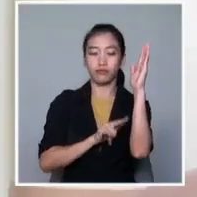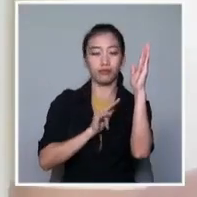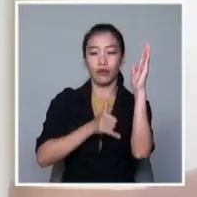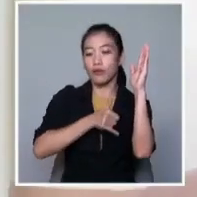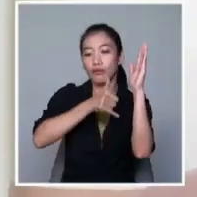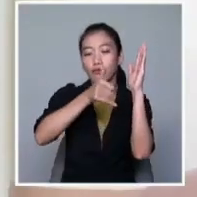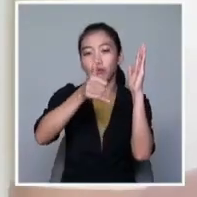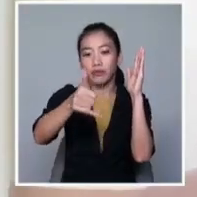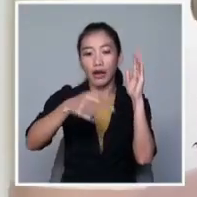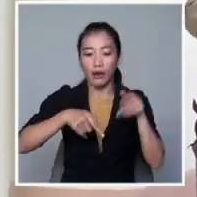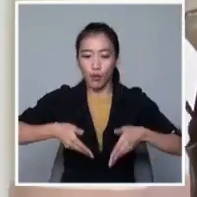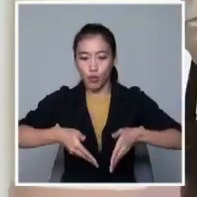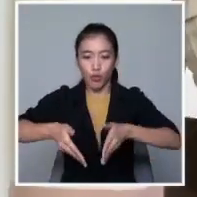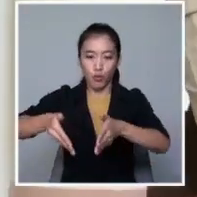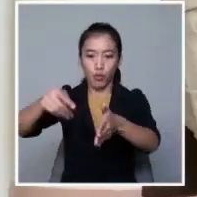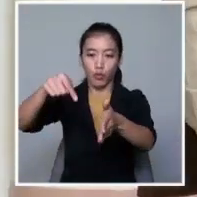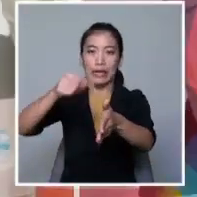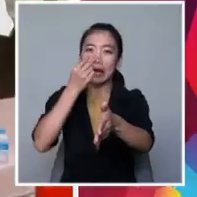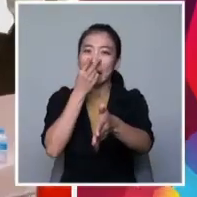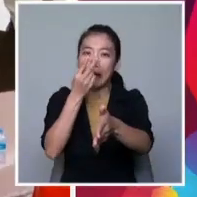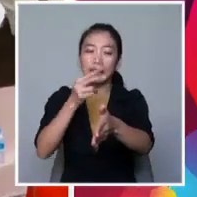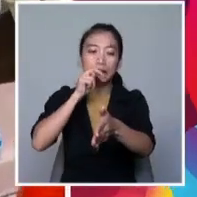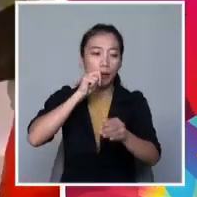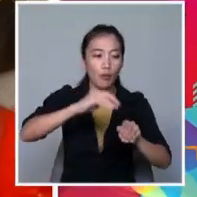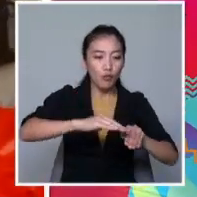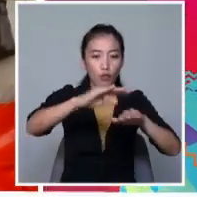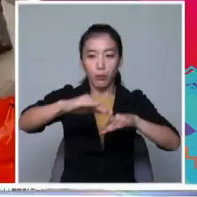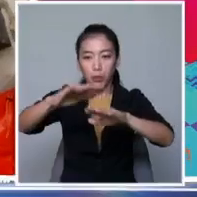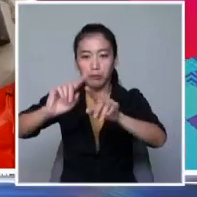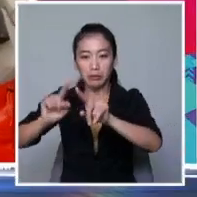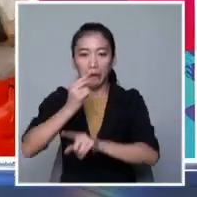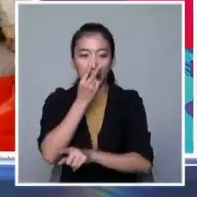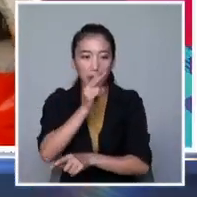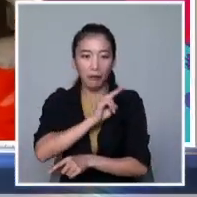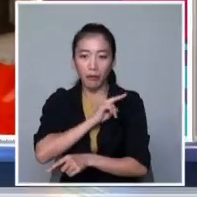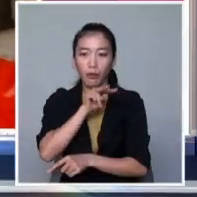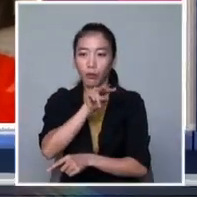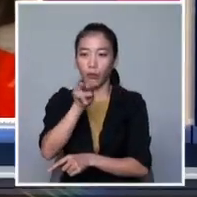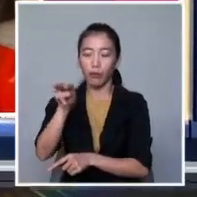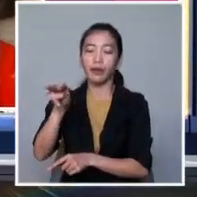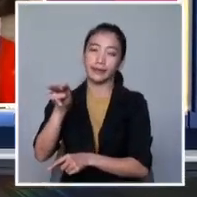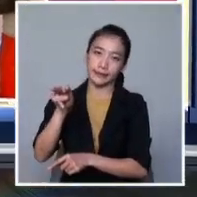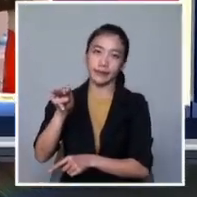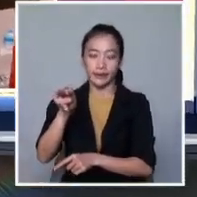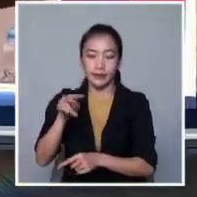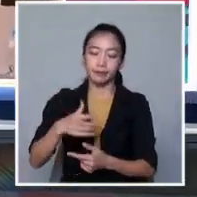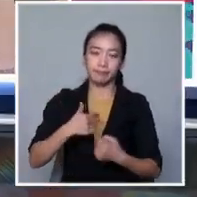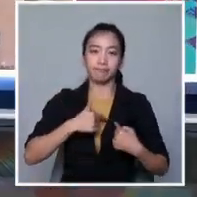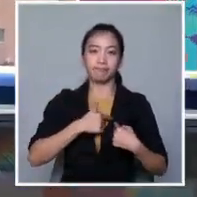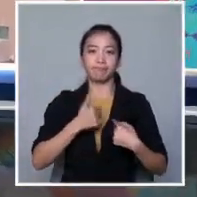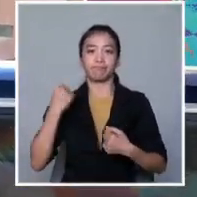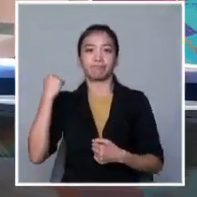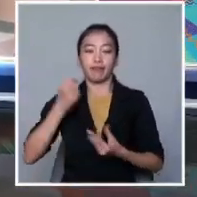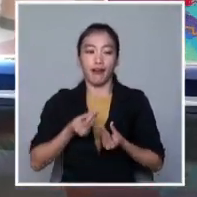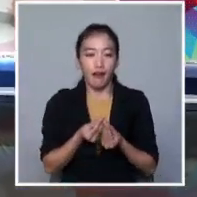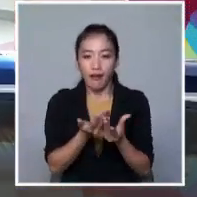ก็ได้เห็นสภาพน้ำท่วมขังในพื้นที่ด้วยตัวเองค่ะในขณะเดียวกันก็ให้กำลังใจประชาชนระหว่างทางที่เดินทางมาเยี่ยม